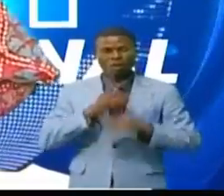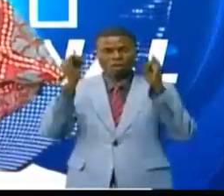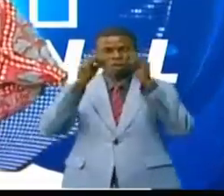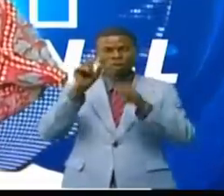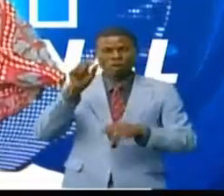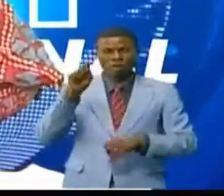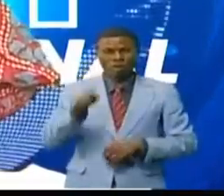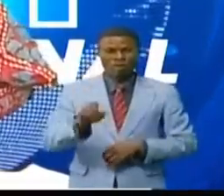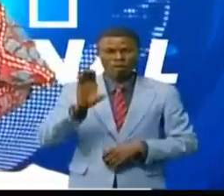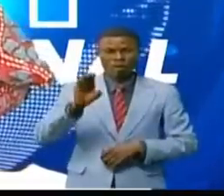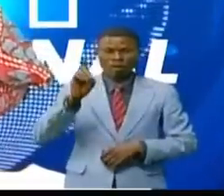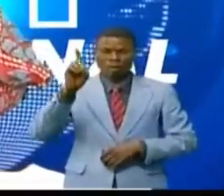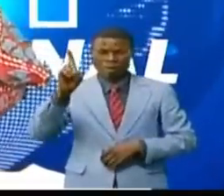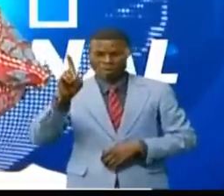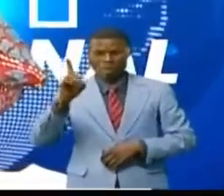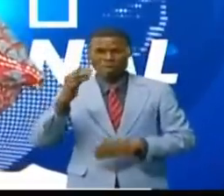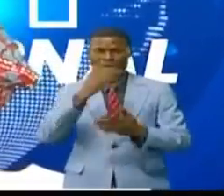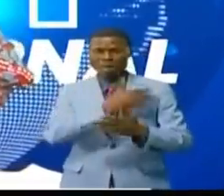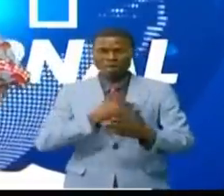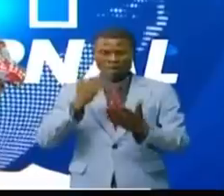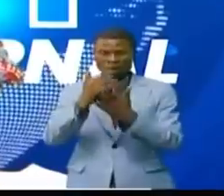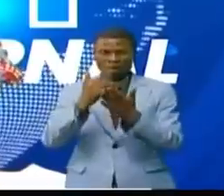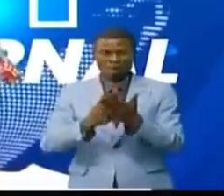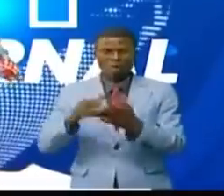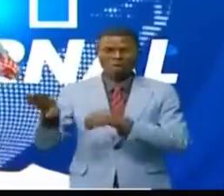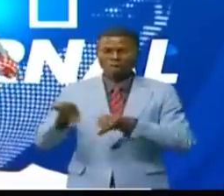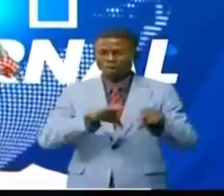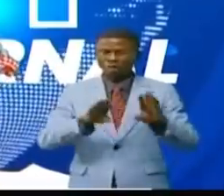internet.cd sont enregistrement du nom de domaine